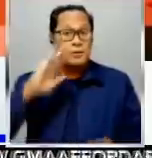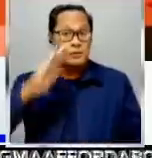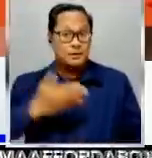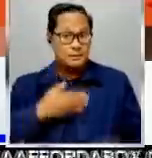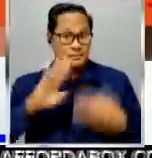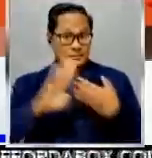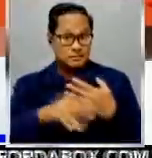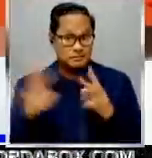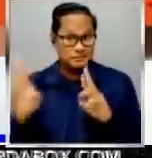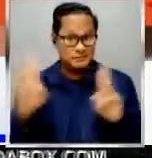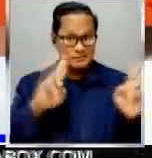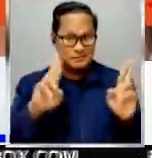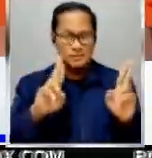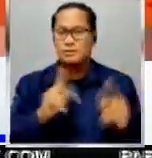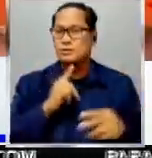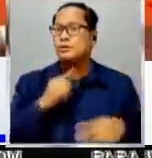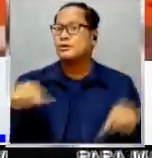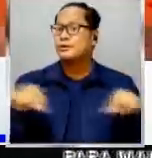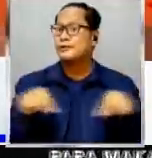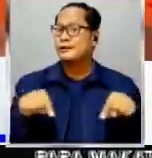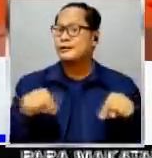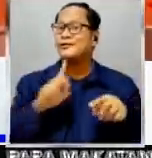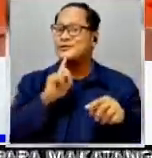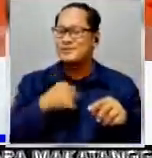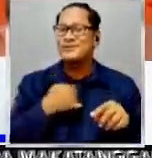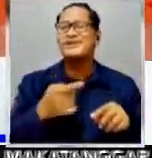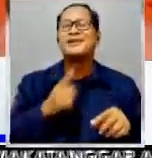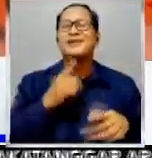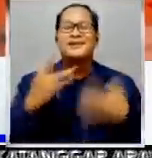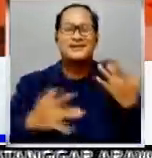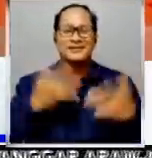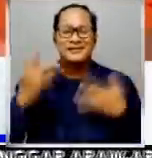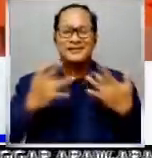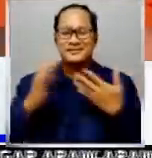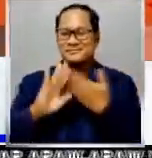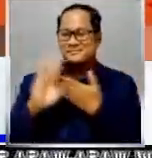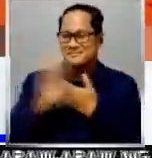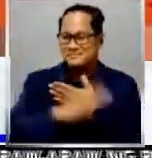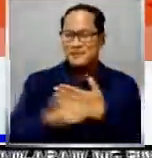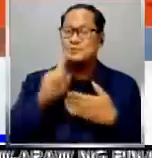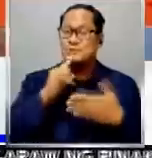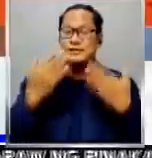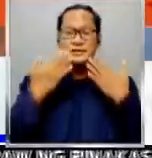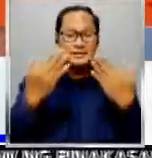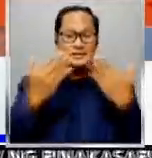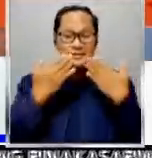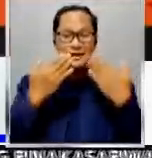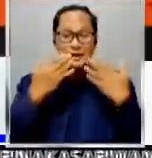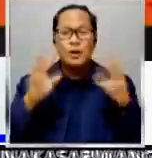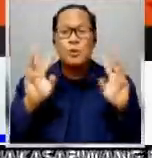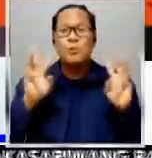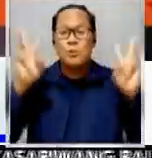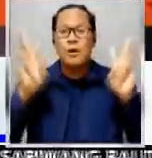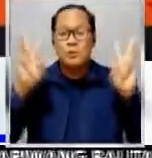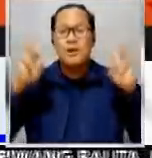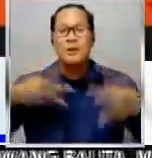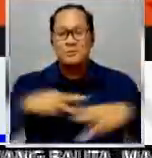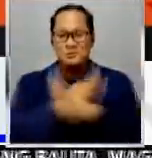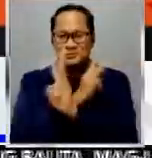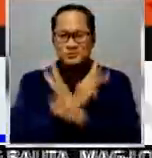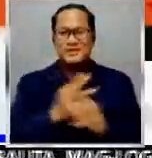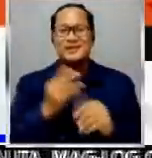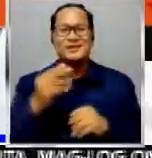pa. Excited daw si Lloydie sa kanyang pagbabalik at nagpasalamat sa Wawawin host na si Willie Revillame. Si Kuya